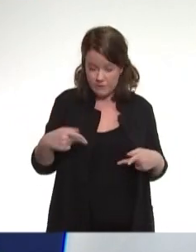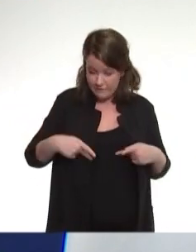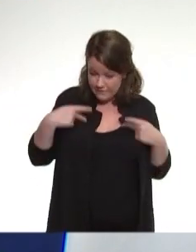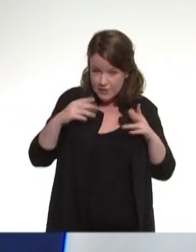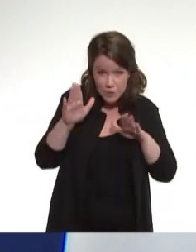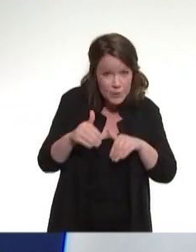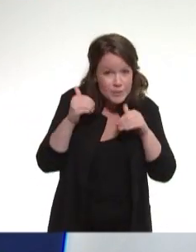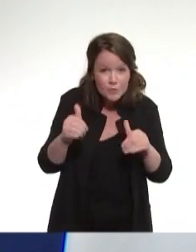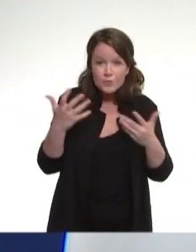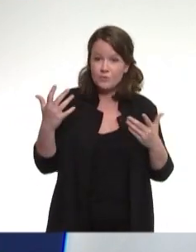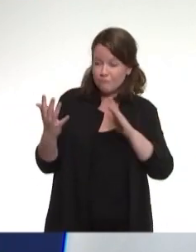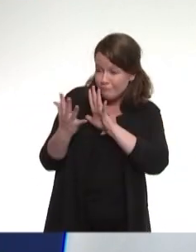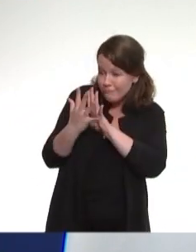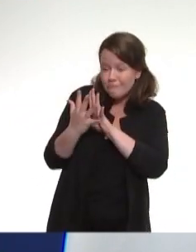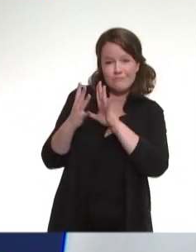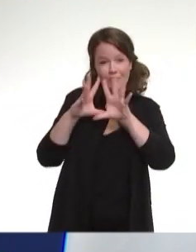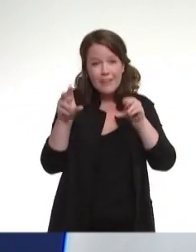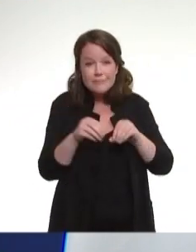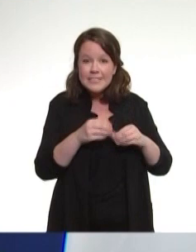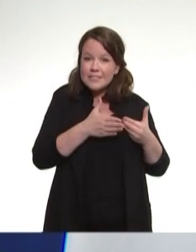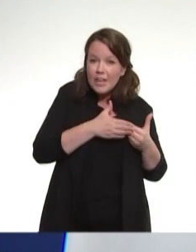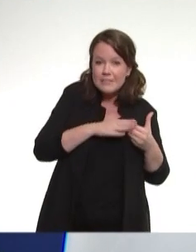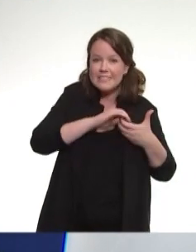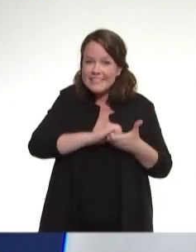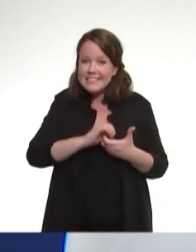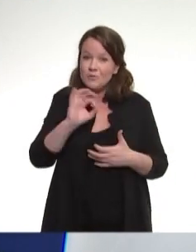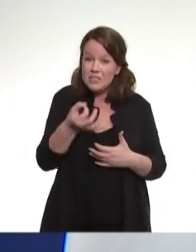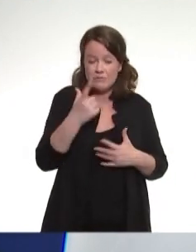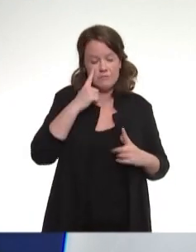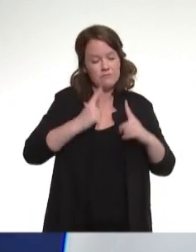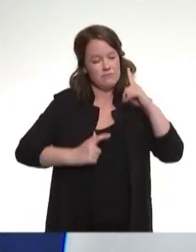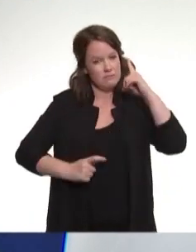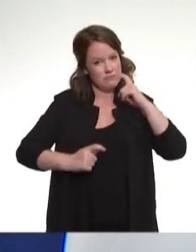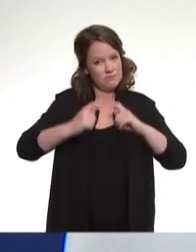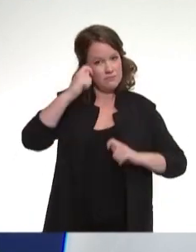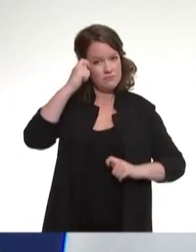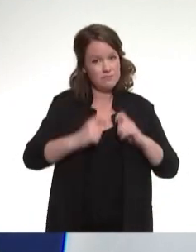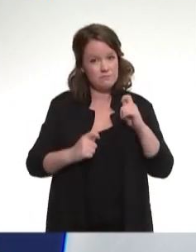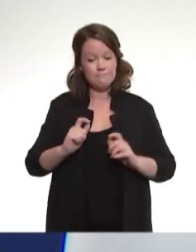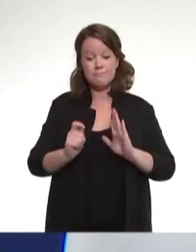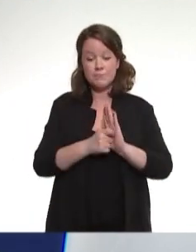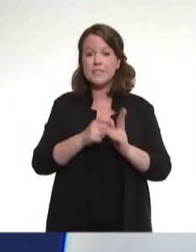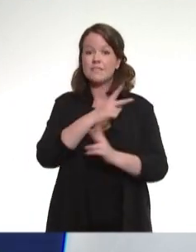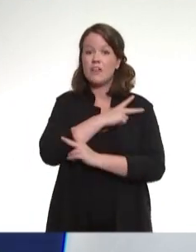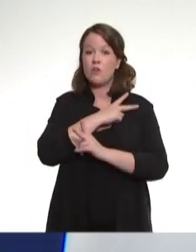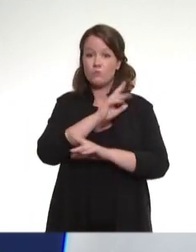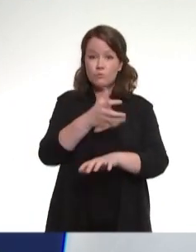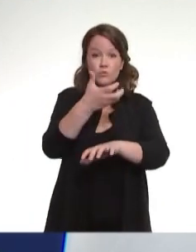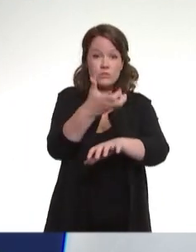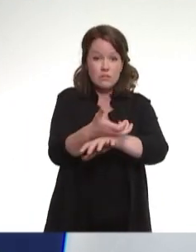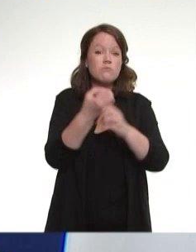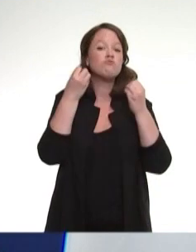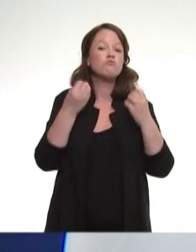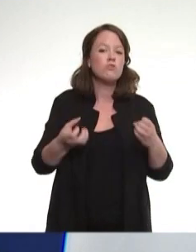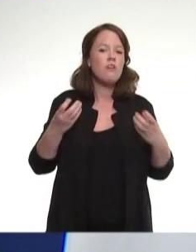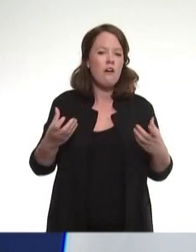on doit voir les siens profiter de nos familles et de nos proches mais en faisant très attention et les vacances de la toussaint sont des vacances qui sont souvent passés en famille et on va